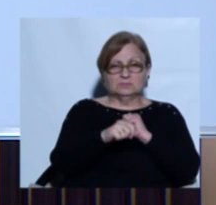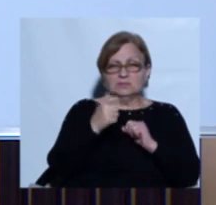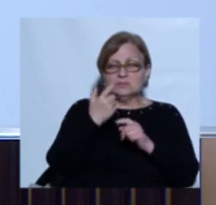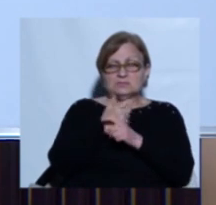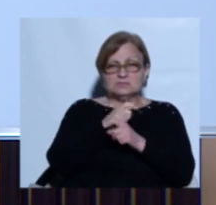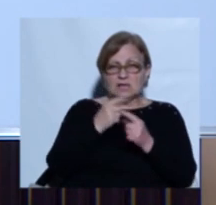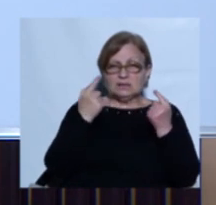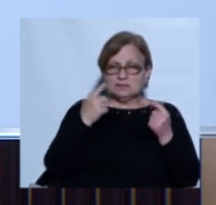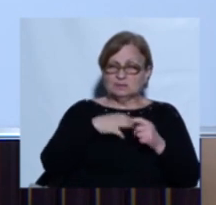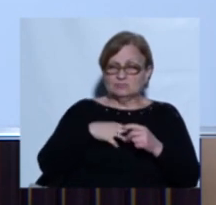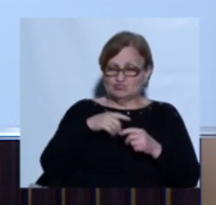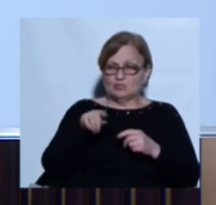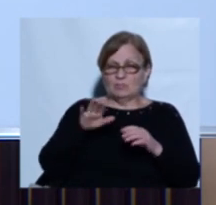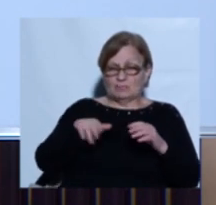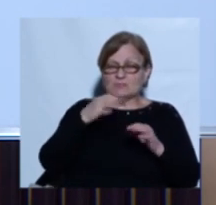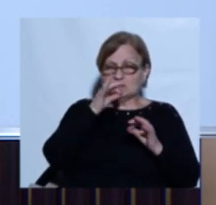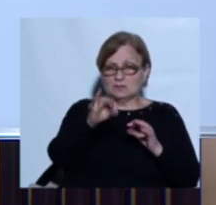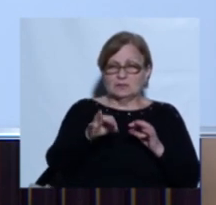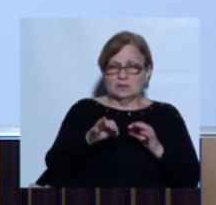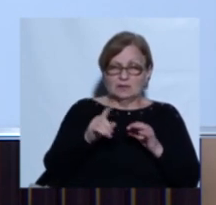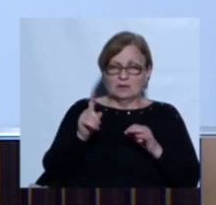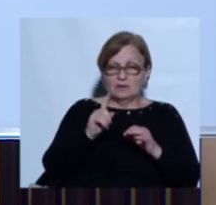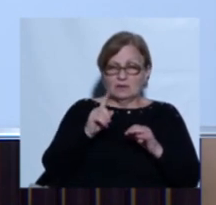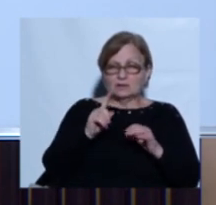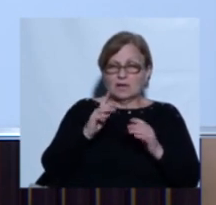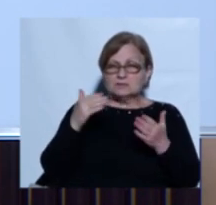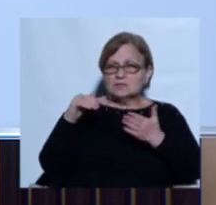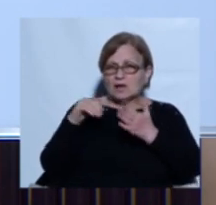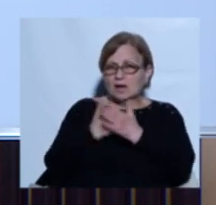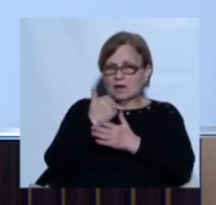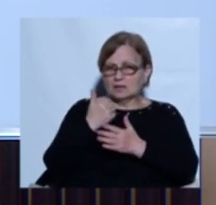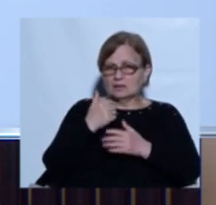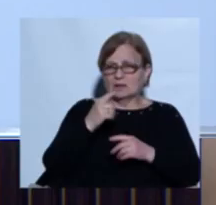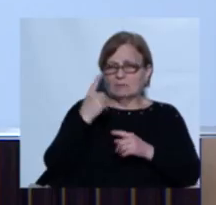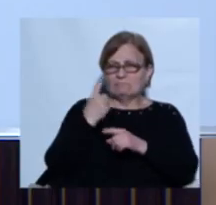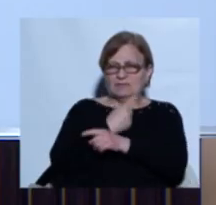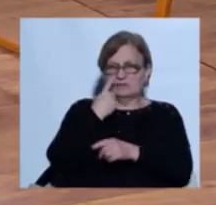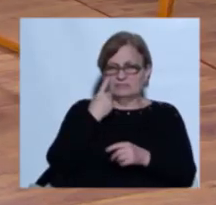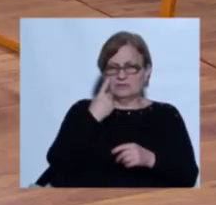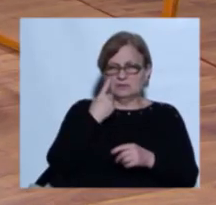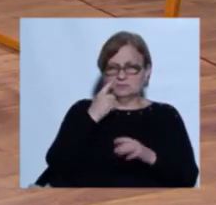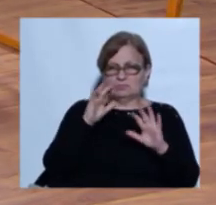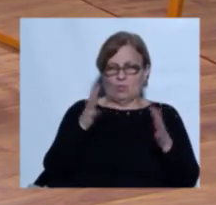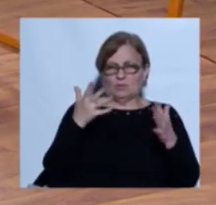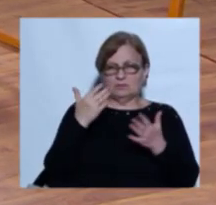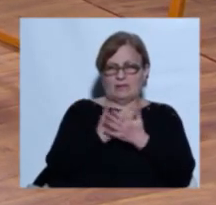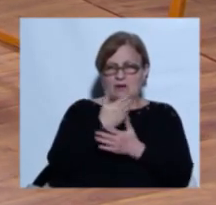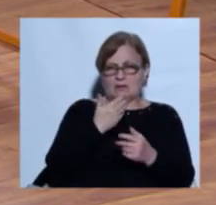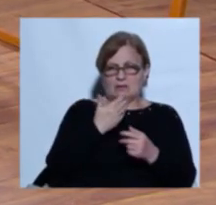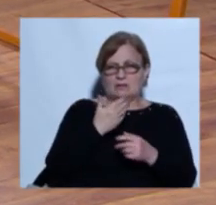ცალკე განვიხილავთ მოგვიანებით და რაღაც ახალი მოხდება პირველად. ანუ